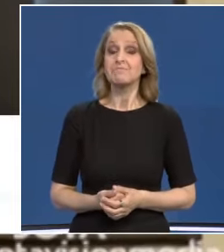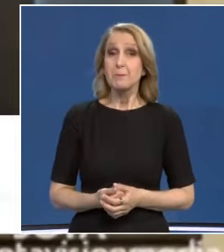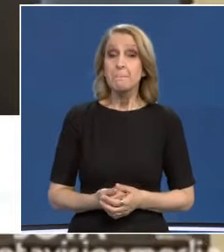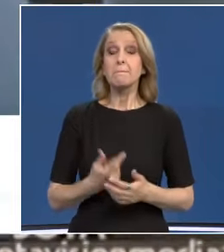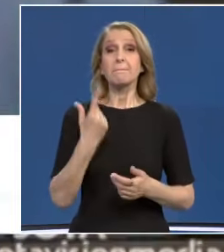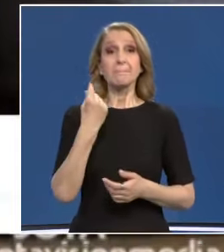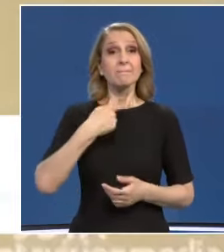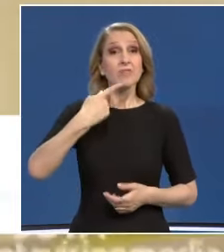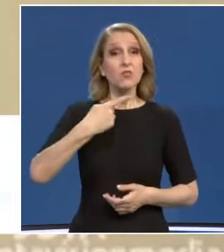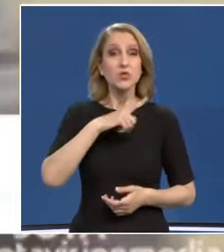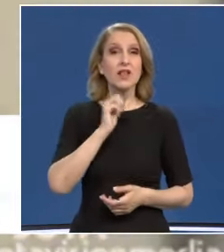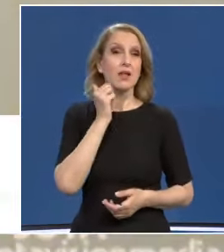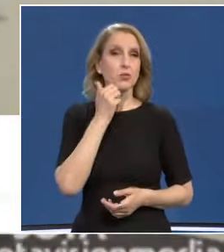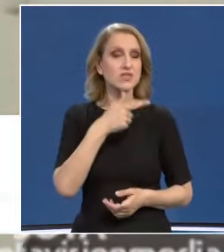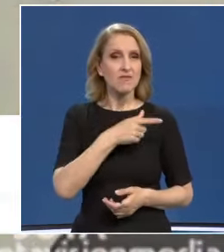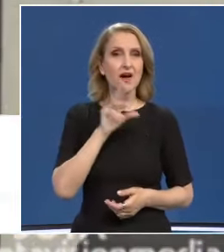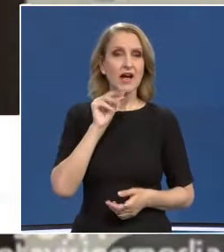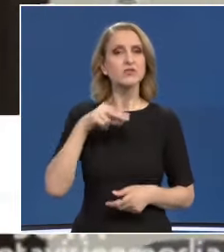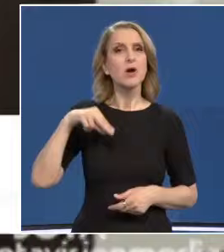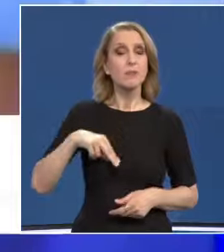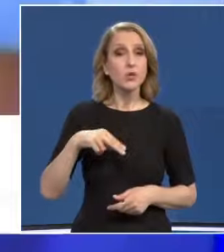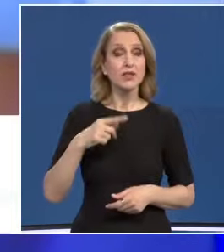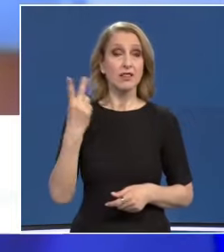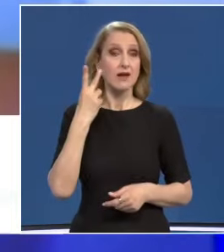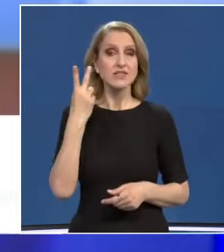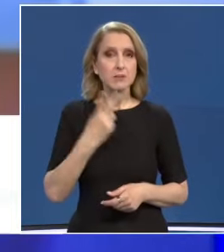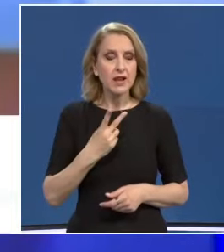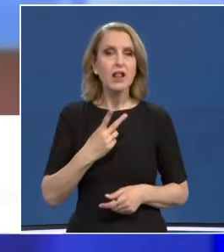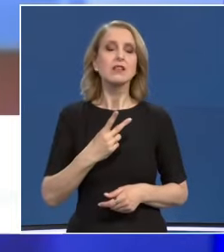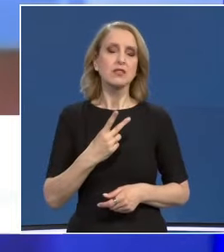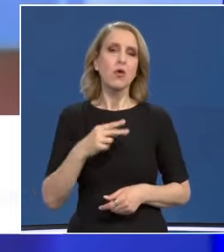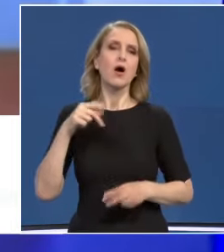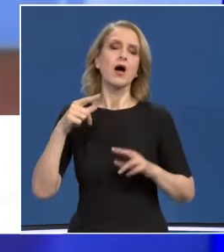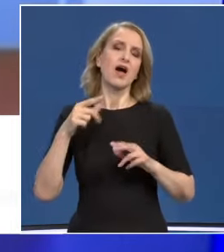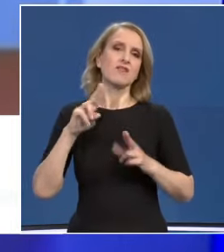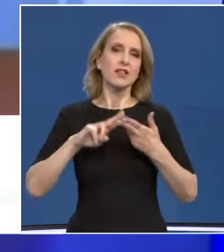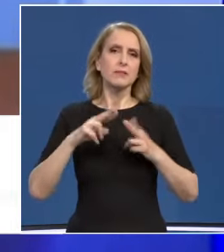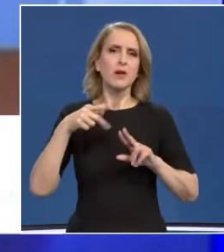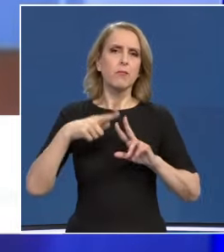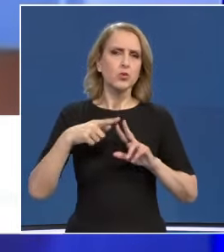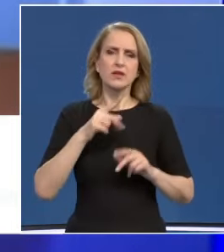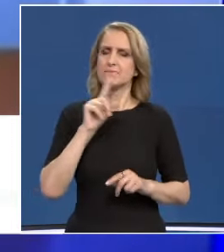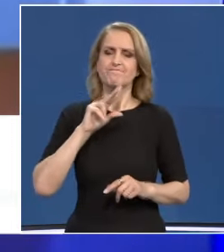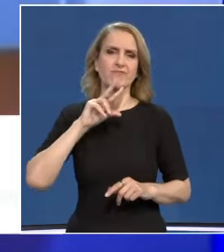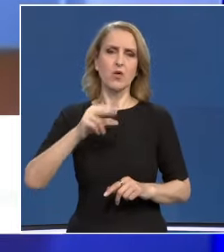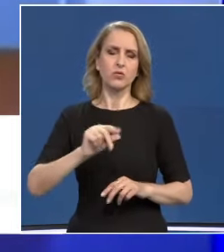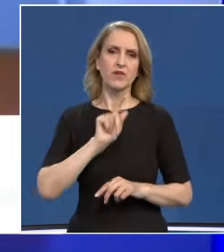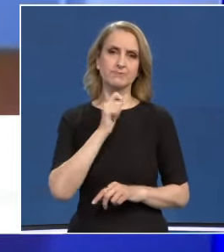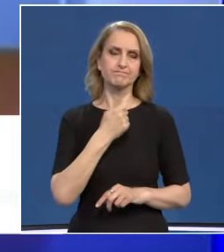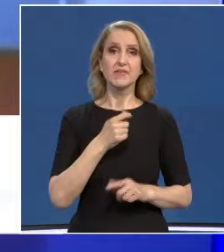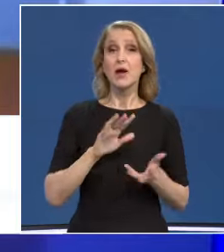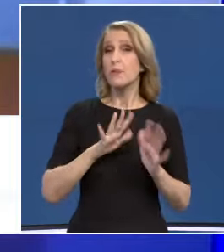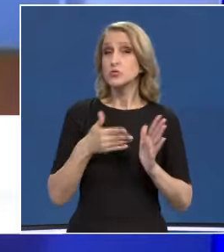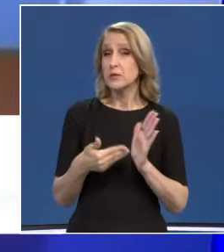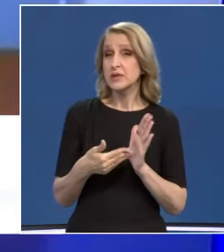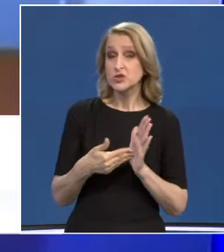Говорителят на Кремъл съобщи, че президентът Путин е бил информиран. Той обаче отказа да коментира появилите се в медиите съобщения, че